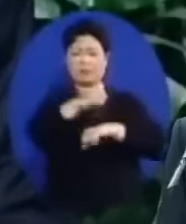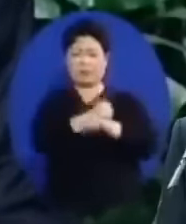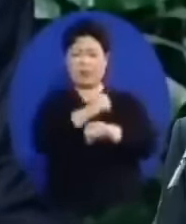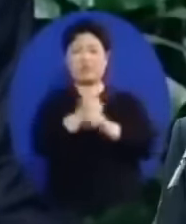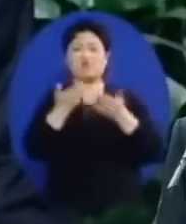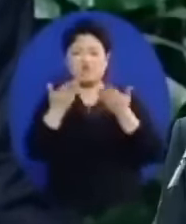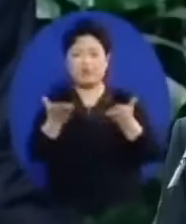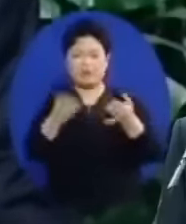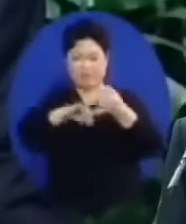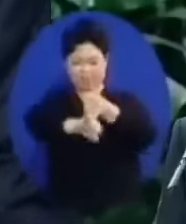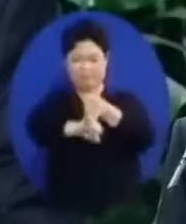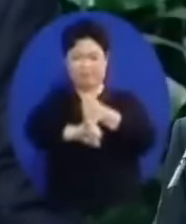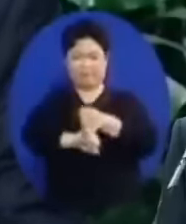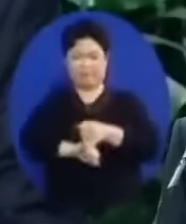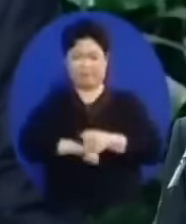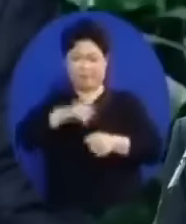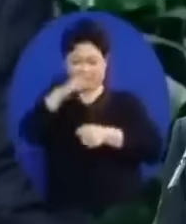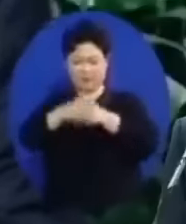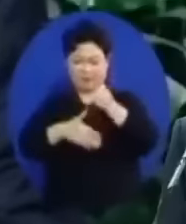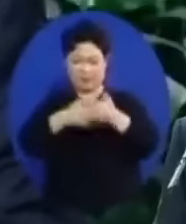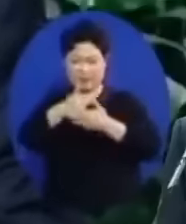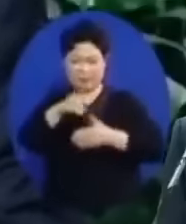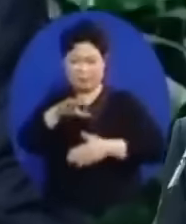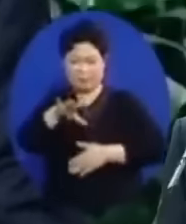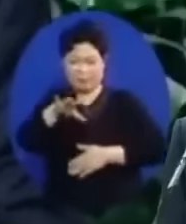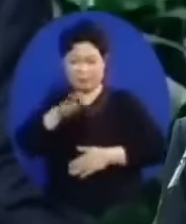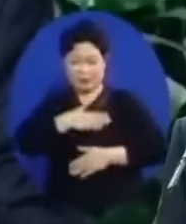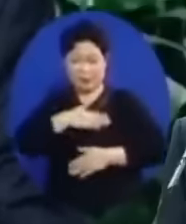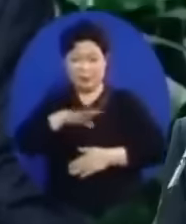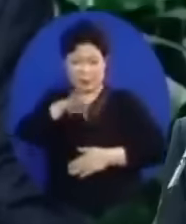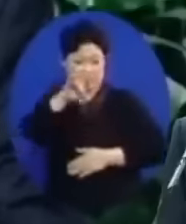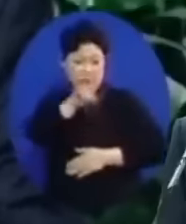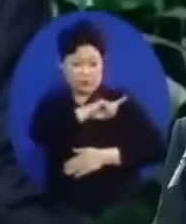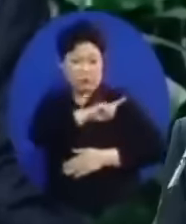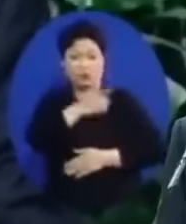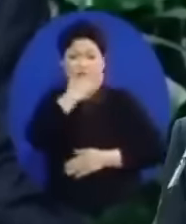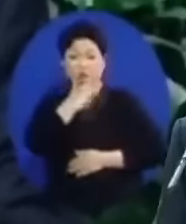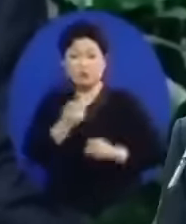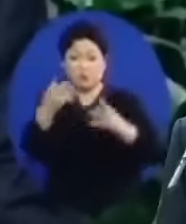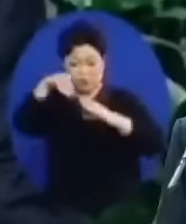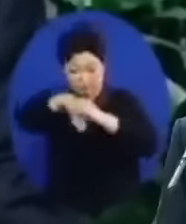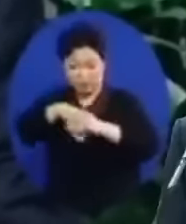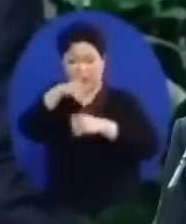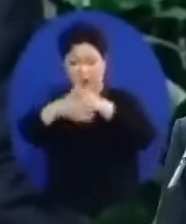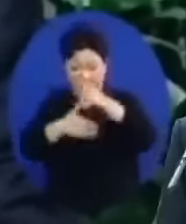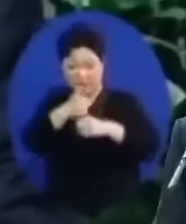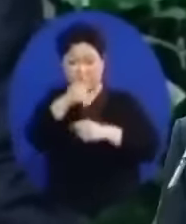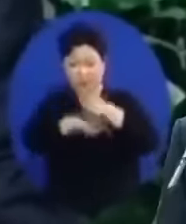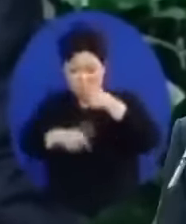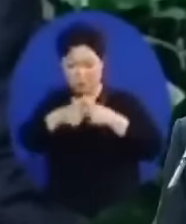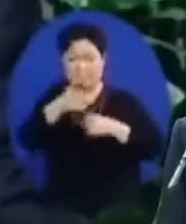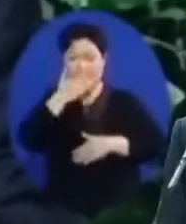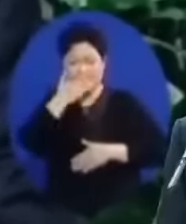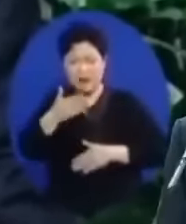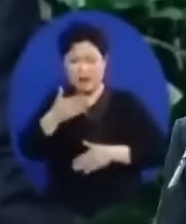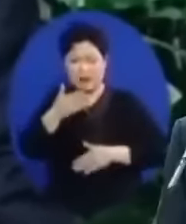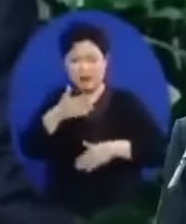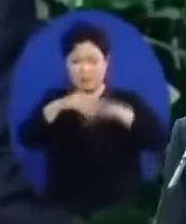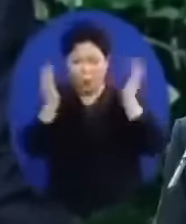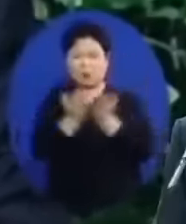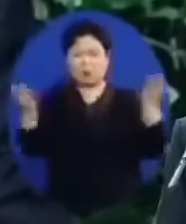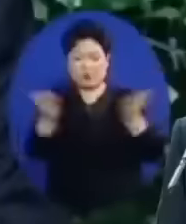해주겠다고 말씀한 것입니다. 내가 먼저 축복을 심으면 하나님께서 그것을 더 할 수 있게 하여 모든